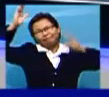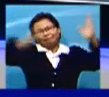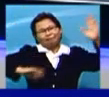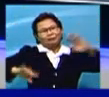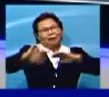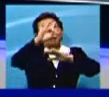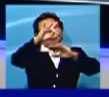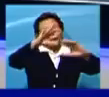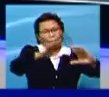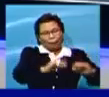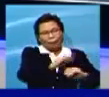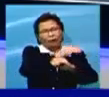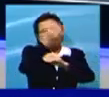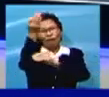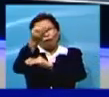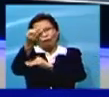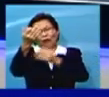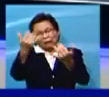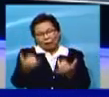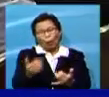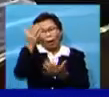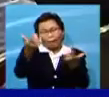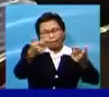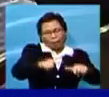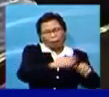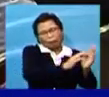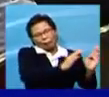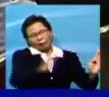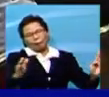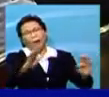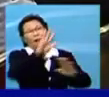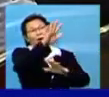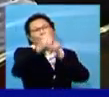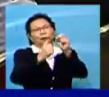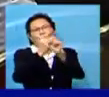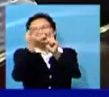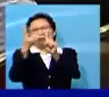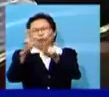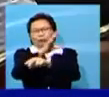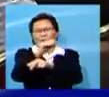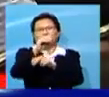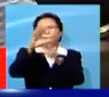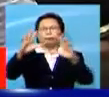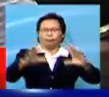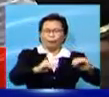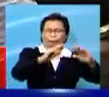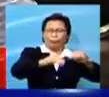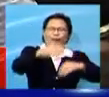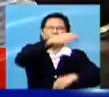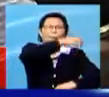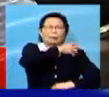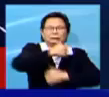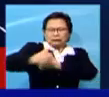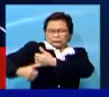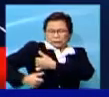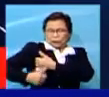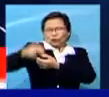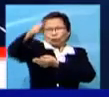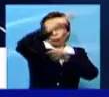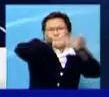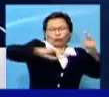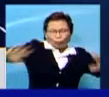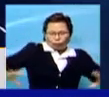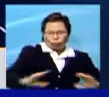8 persidangan dan forum sedang dan akan berlangsung sepanjang 2017 termasuk persidangan Panglima Tentera Udara dan Sidang